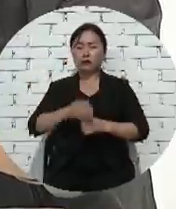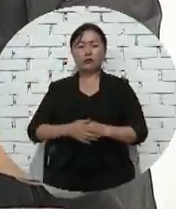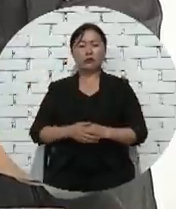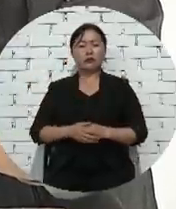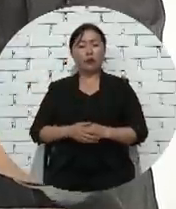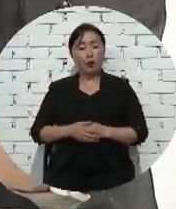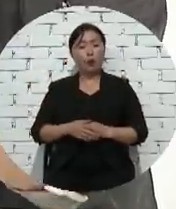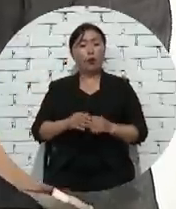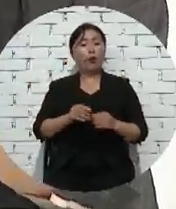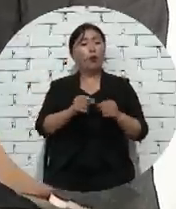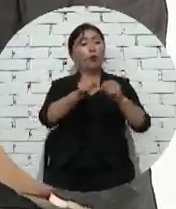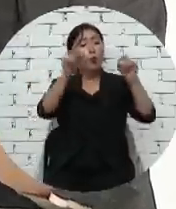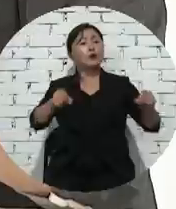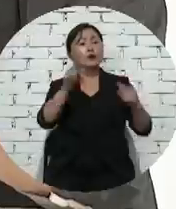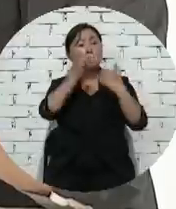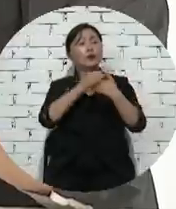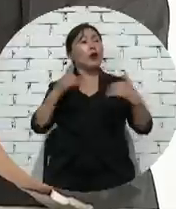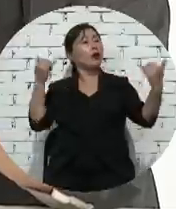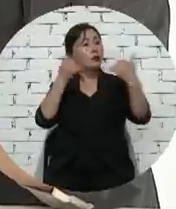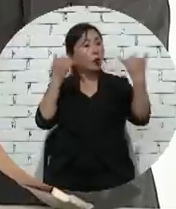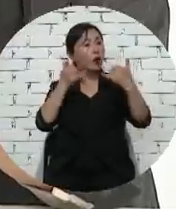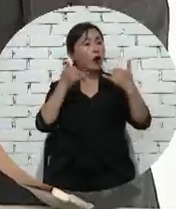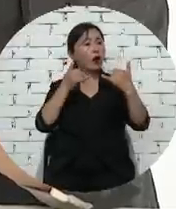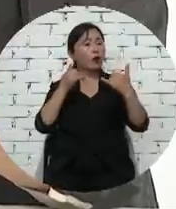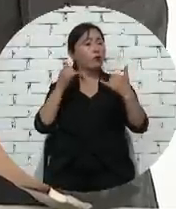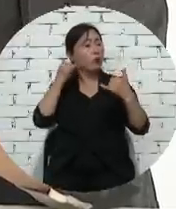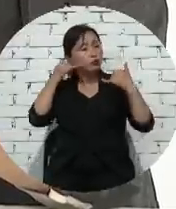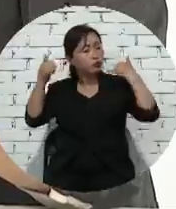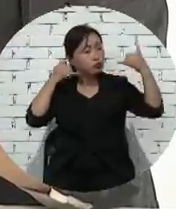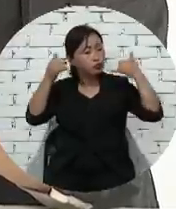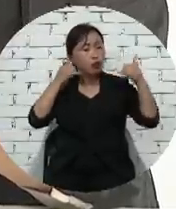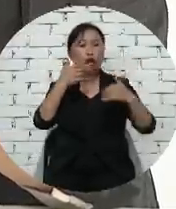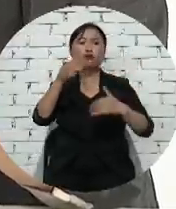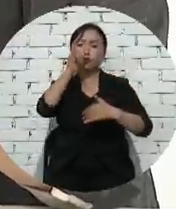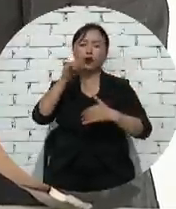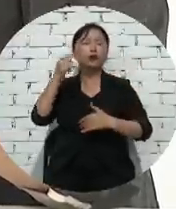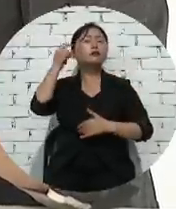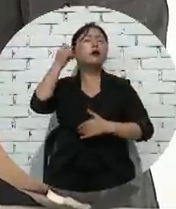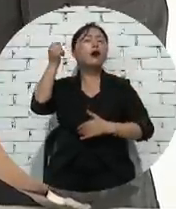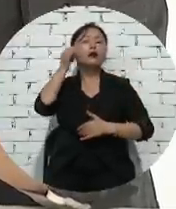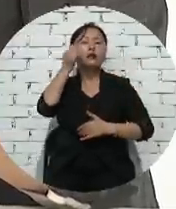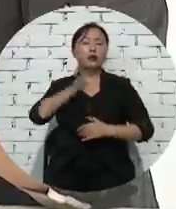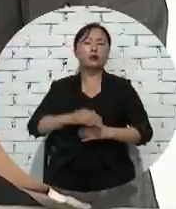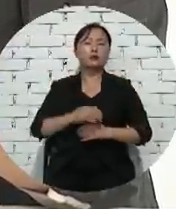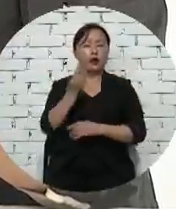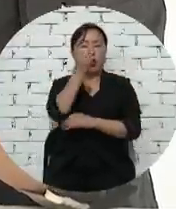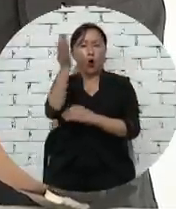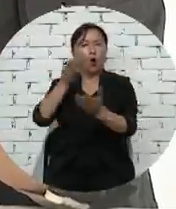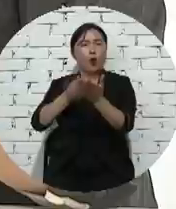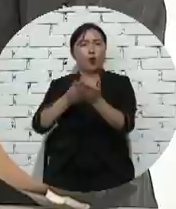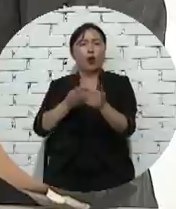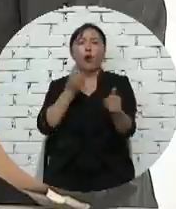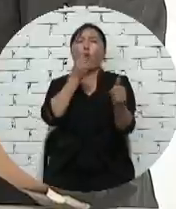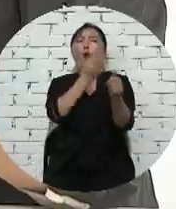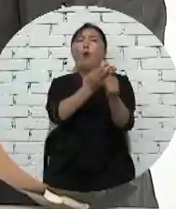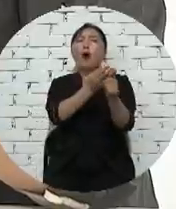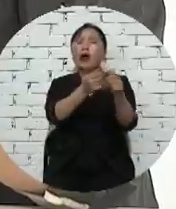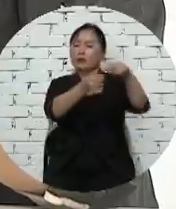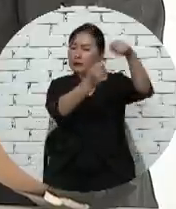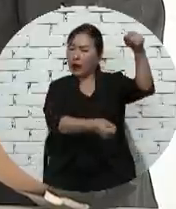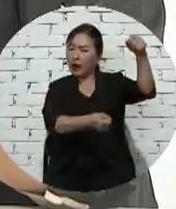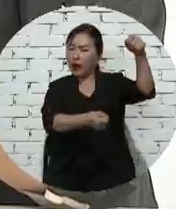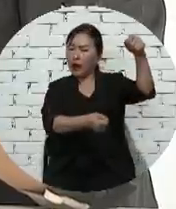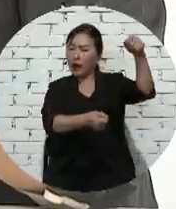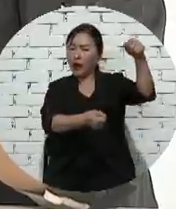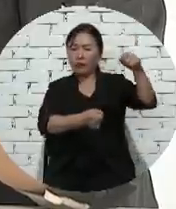할 수 있고 그렇다고 생각은 합니다만은 제가 언론에서 본 그 고발장 그걸 풀